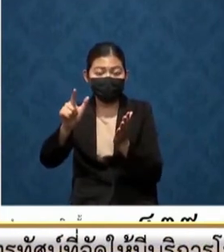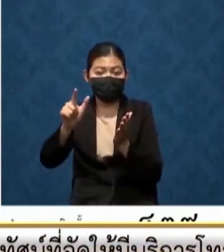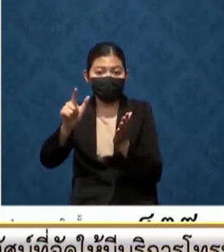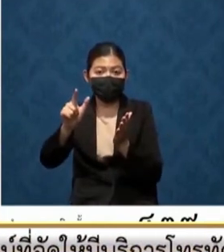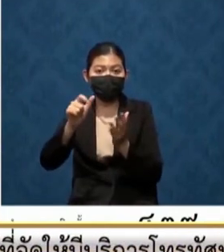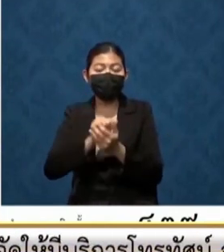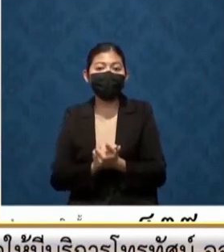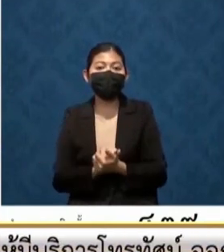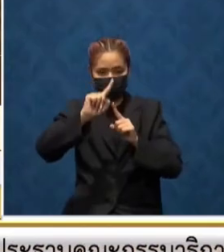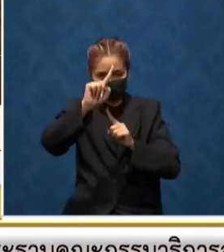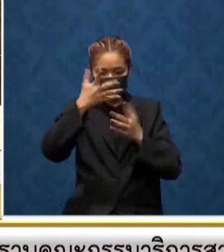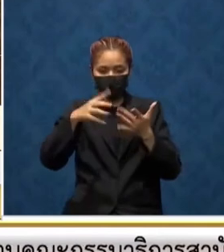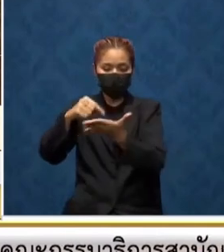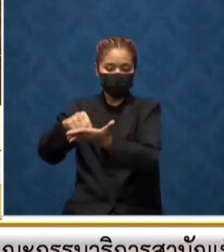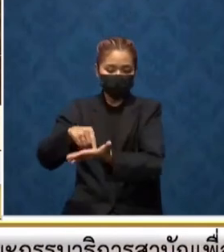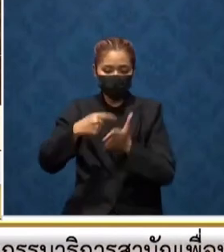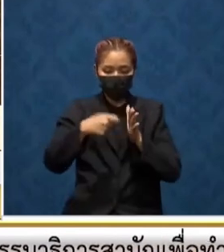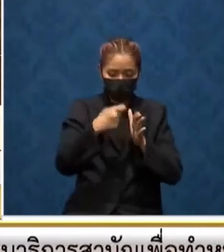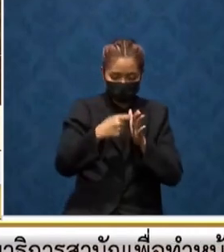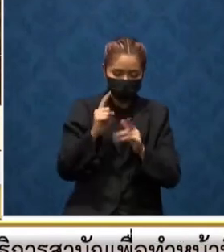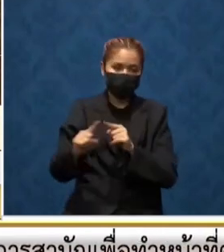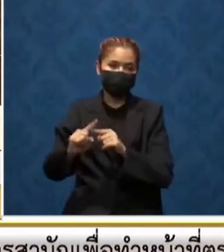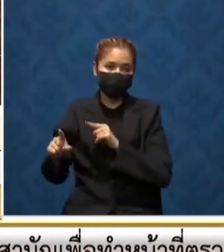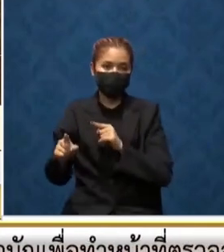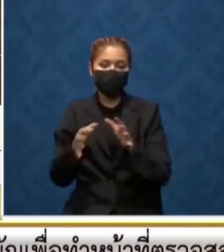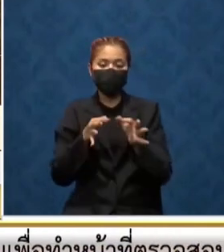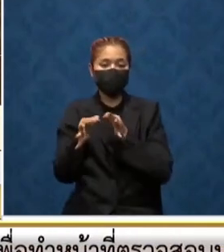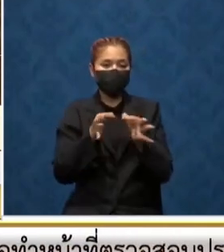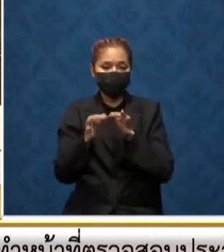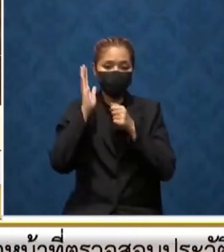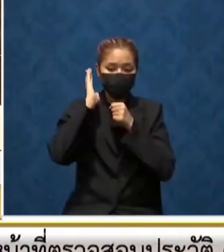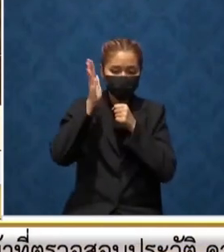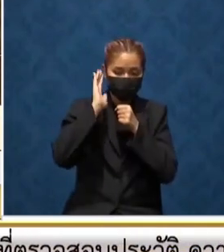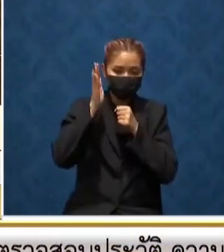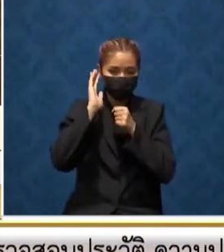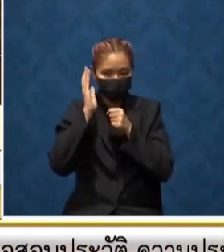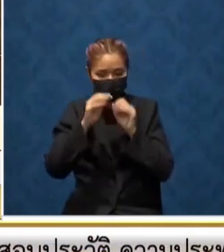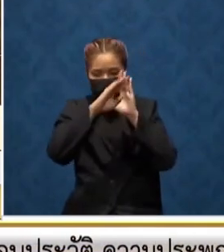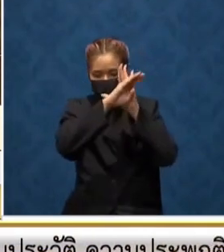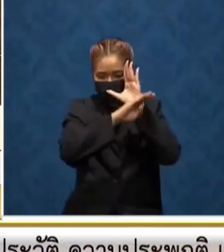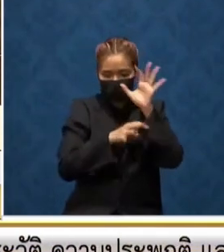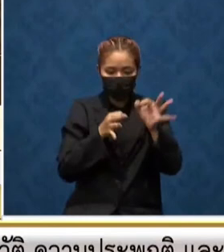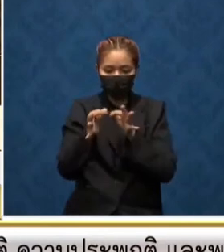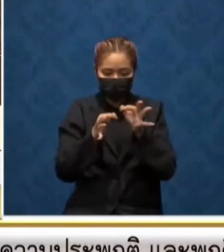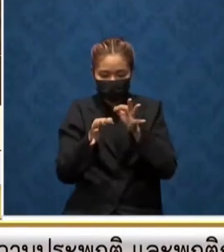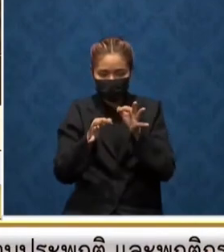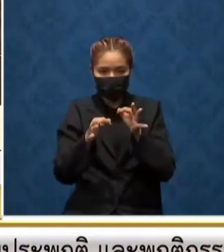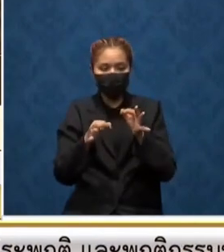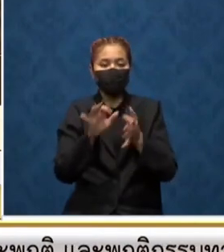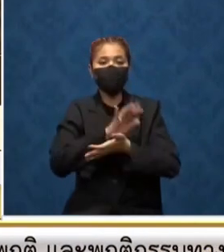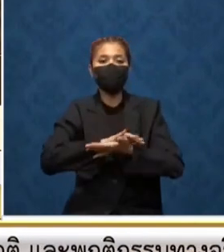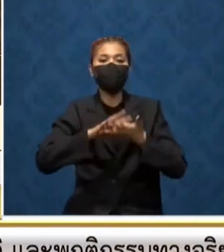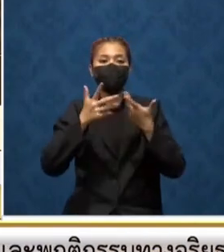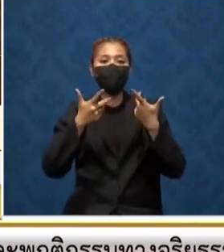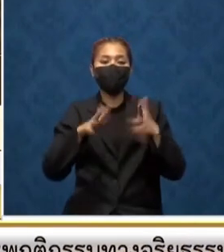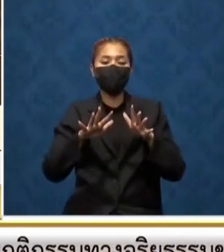ที่สุดของสภาเมื่อ2วันก่อนรองประธานสภาคนที่2ศิษย์เก่าสำนักเม้งกาของลุงจิ๋วและปัจจุบันนี้เป็นแกนนำสำคัญ